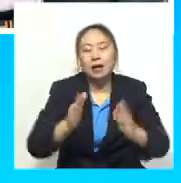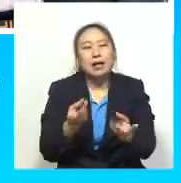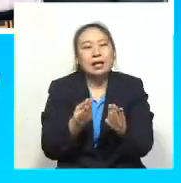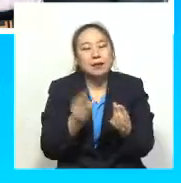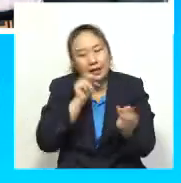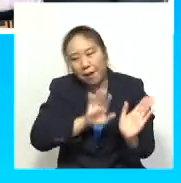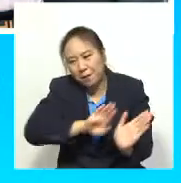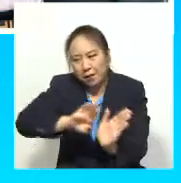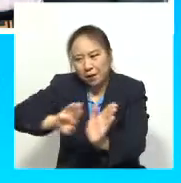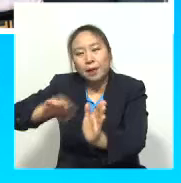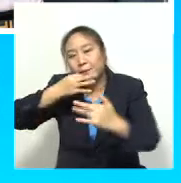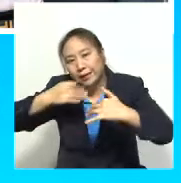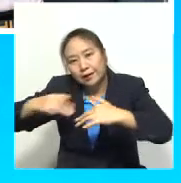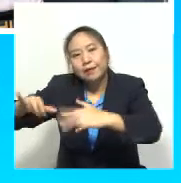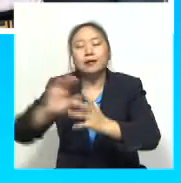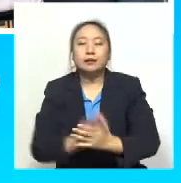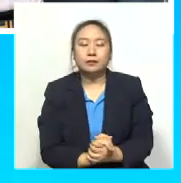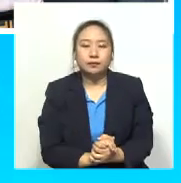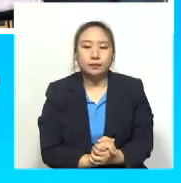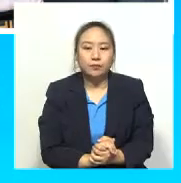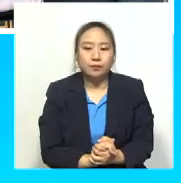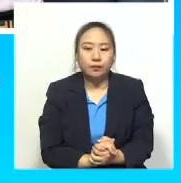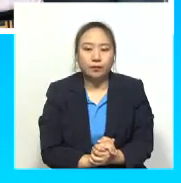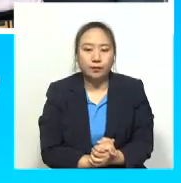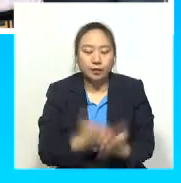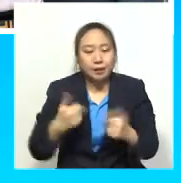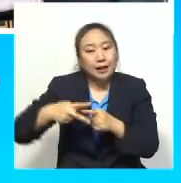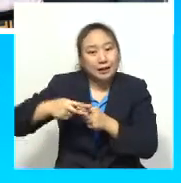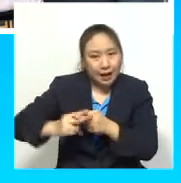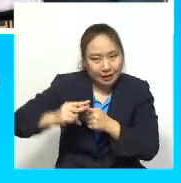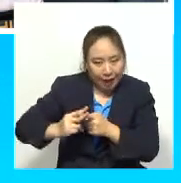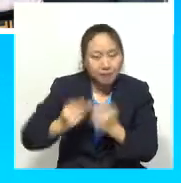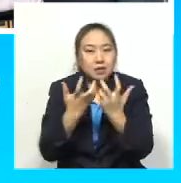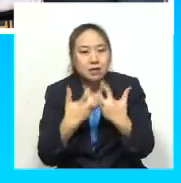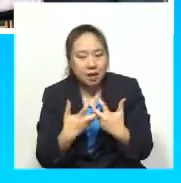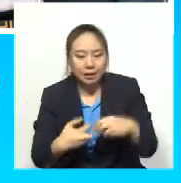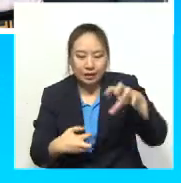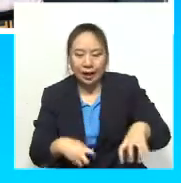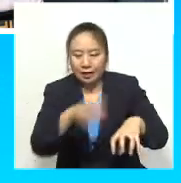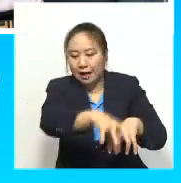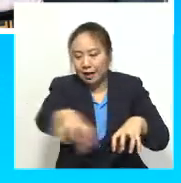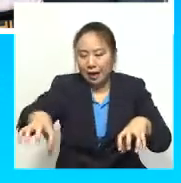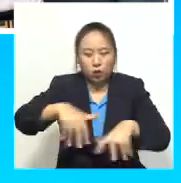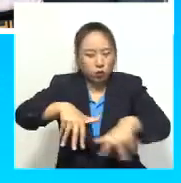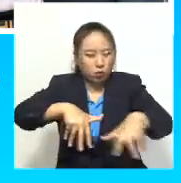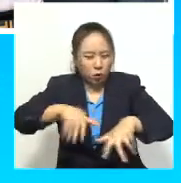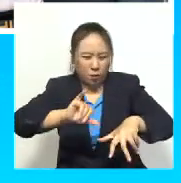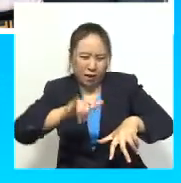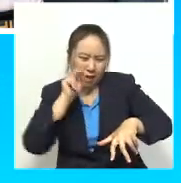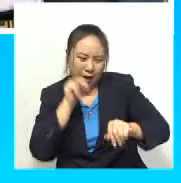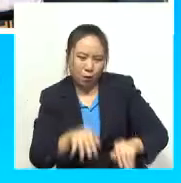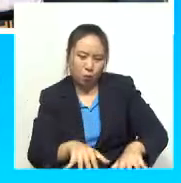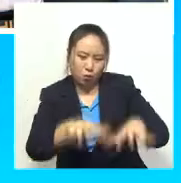ำออกทะเลนะครับตรงนี้ครับส่วนเครื่องสูบน้ำจุดตั้งในที่แหล่งชุมชนนะครับที่คาดว่ามีจุดเสี่ยงว่าน้ำจะท่วมตรงนี้